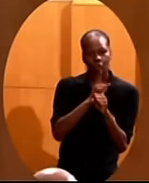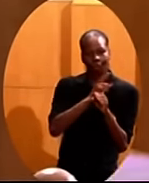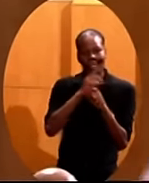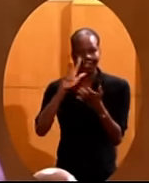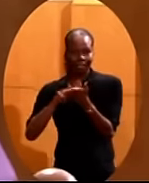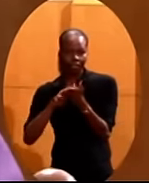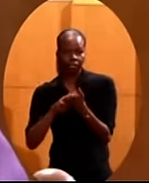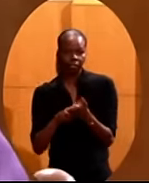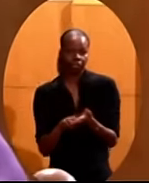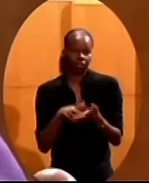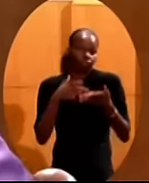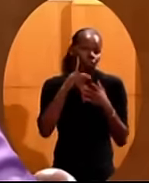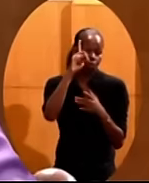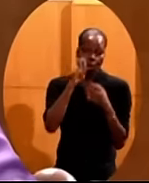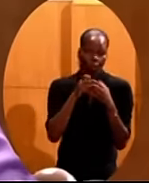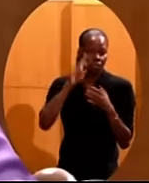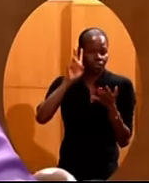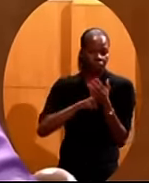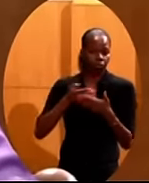mais ça déjc